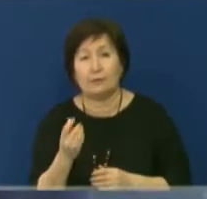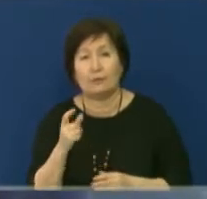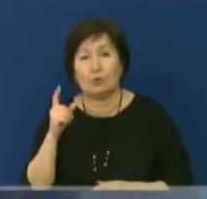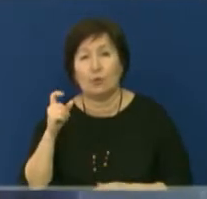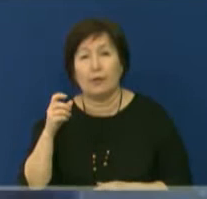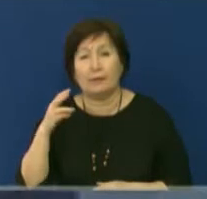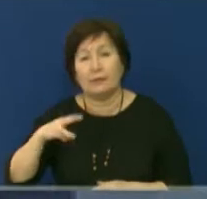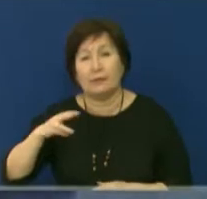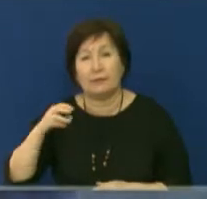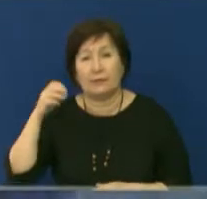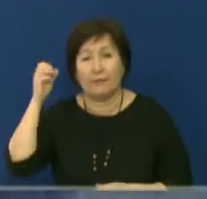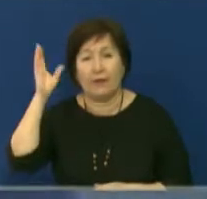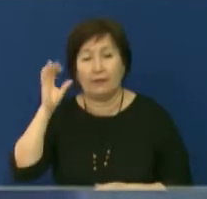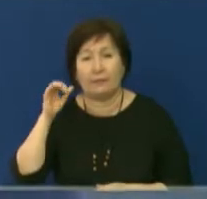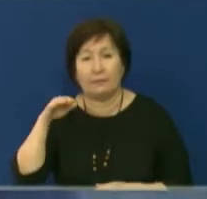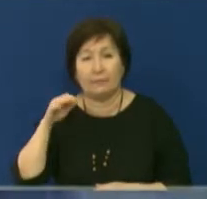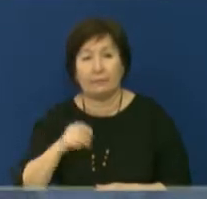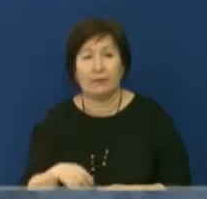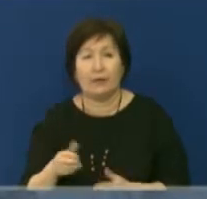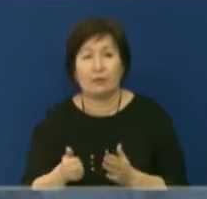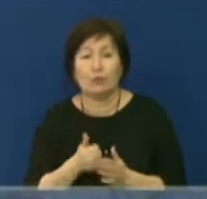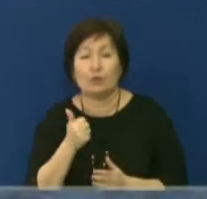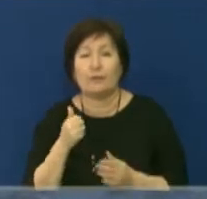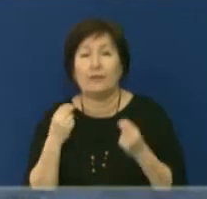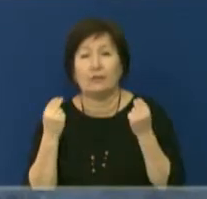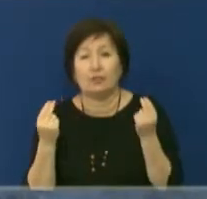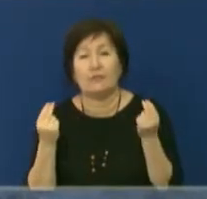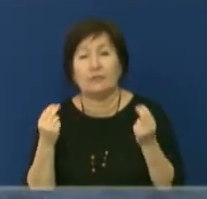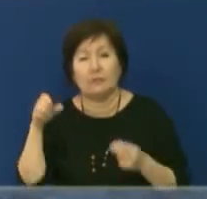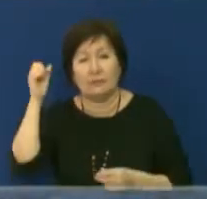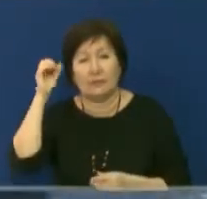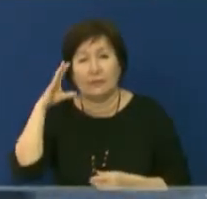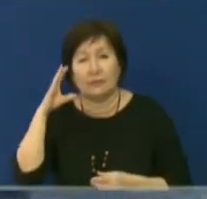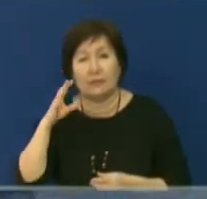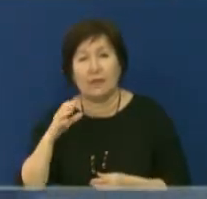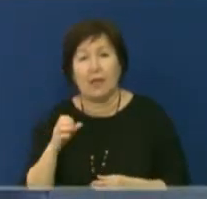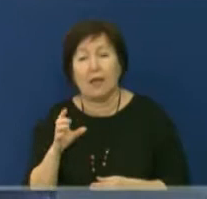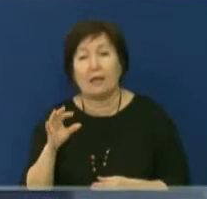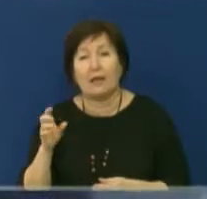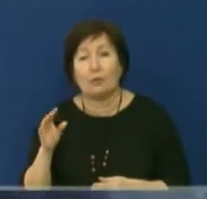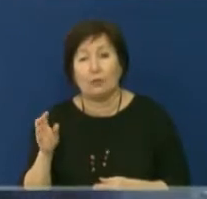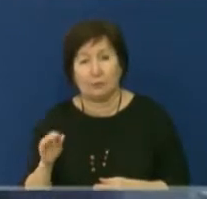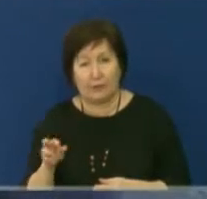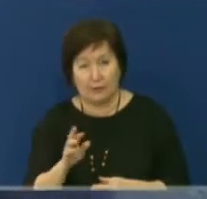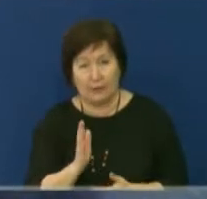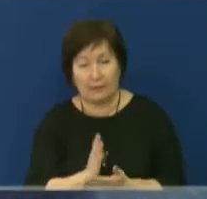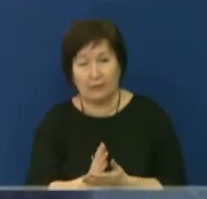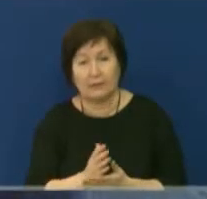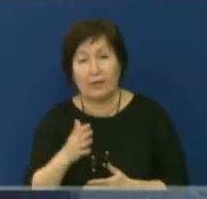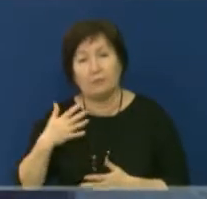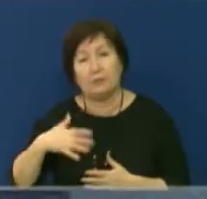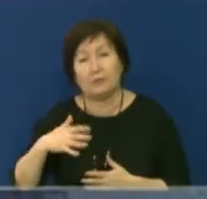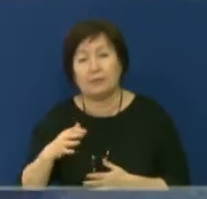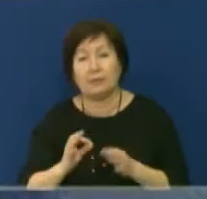метров. Светильники хорошего качества. По экономичности будет где-то 60%, чем вот старые, если вы